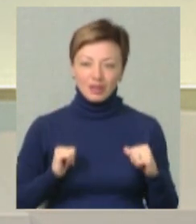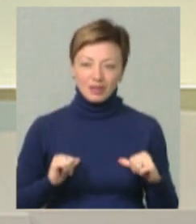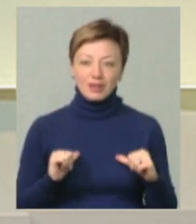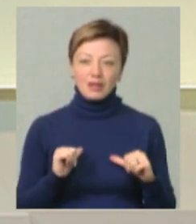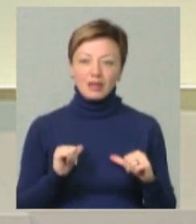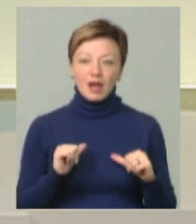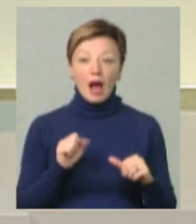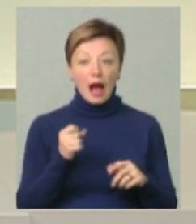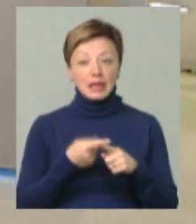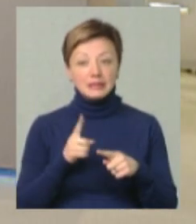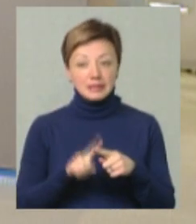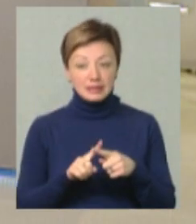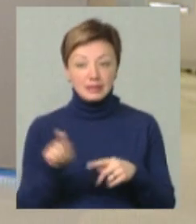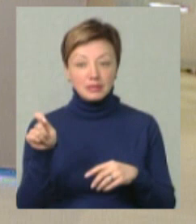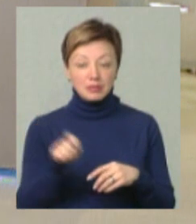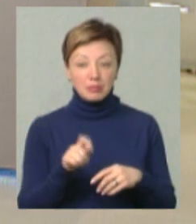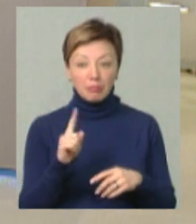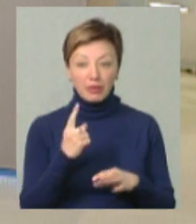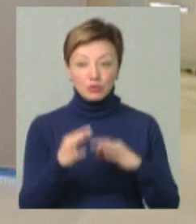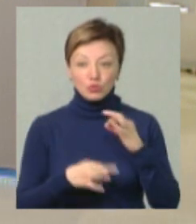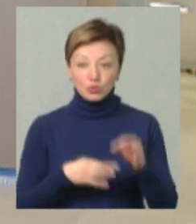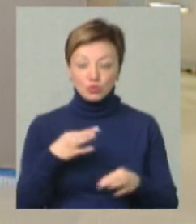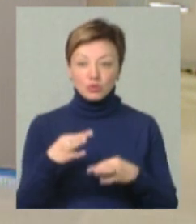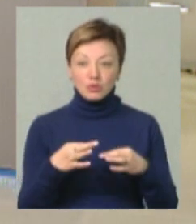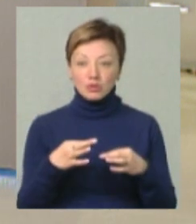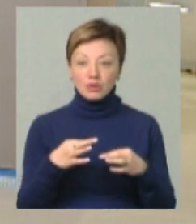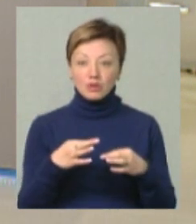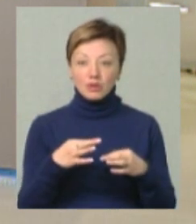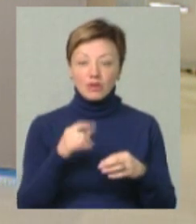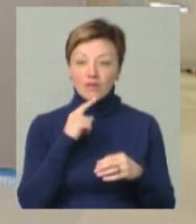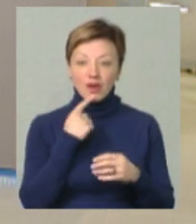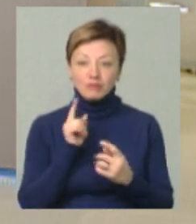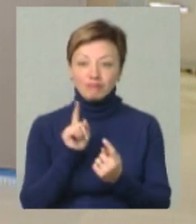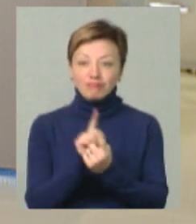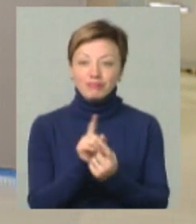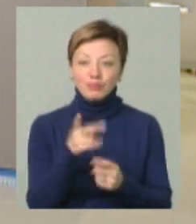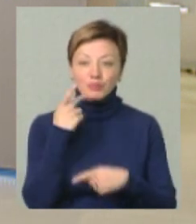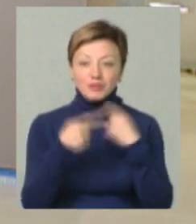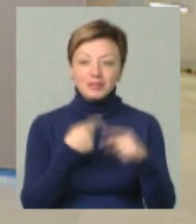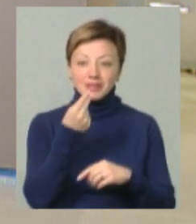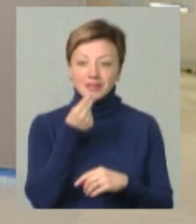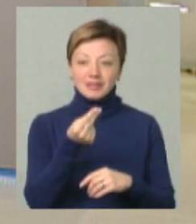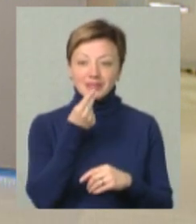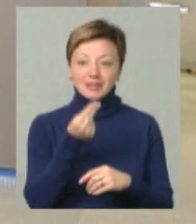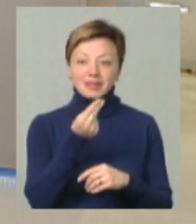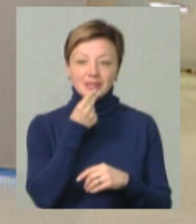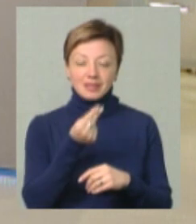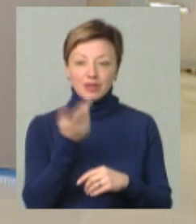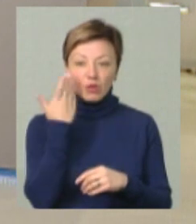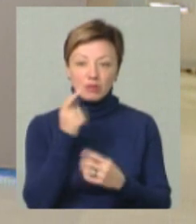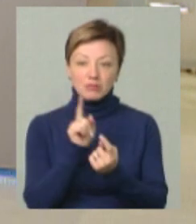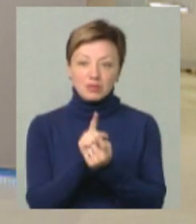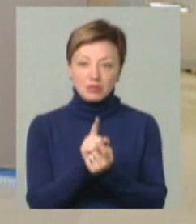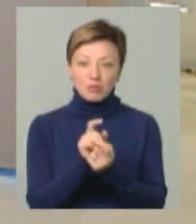само. А ці от перші сутки, фактично, до них було дуже тяжко підійти, бо вони постійно їли. І коли